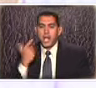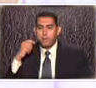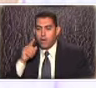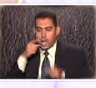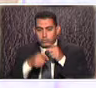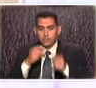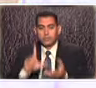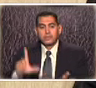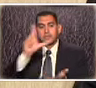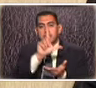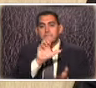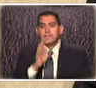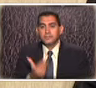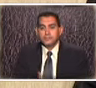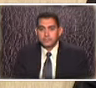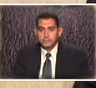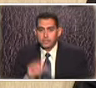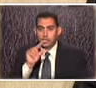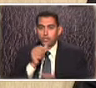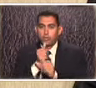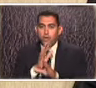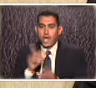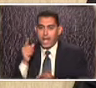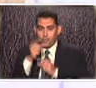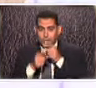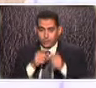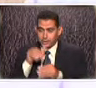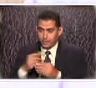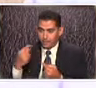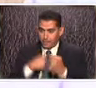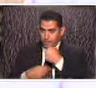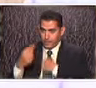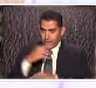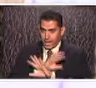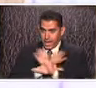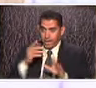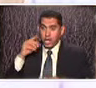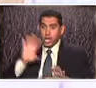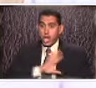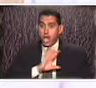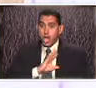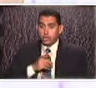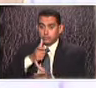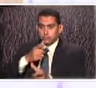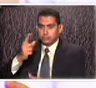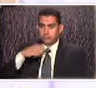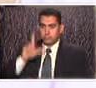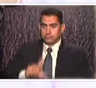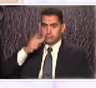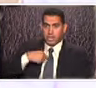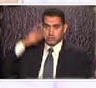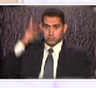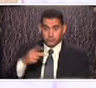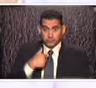باي مسار ديمقراطيه نعم لم يصل بالقوه العسكريه هتلر وصل